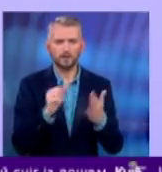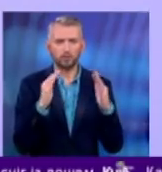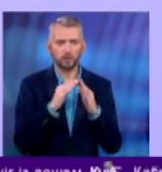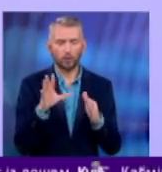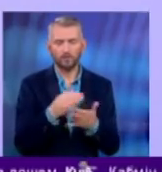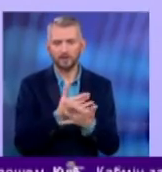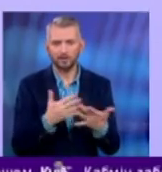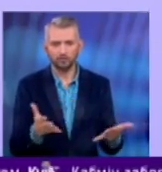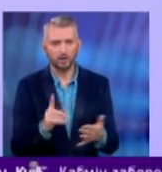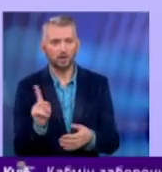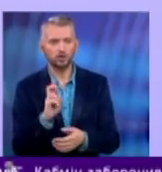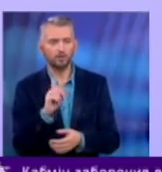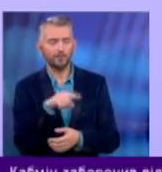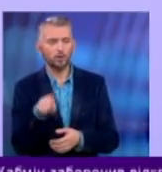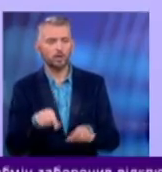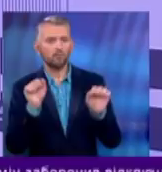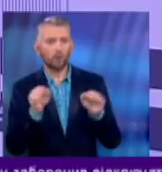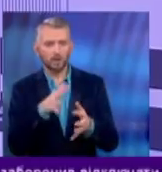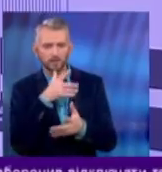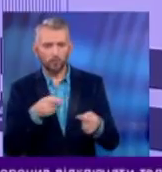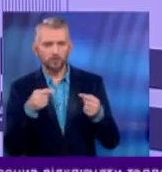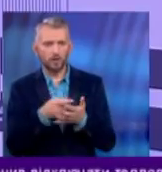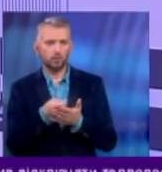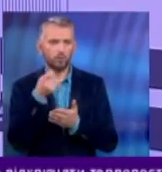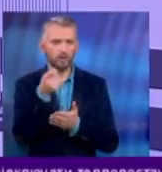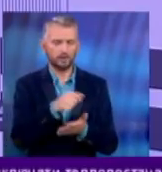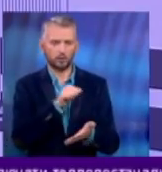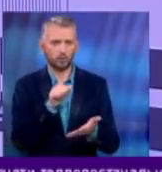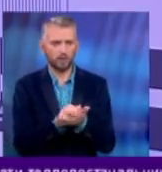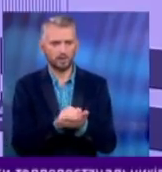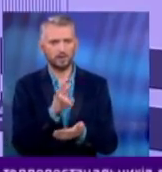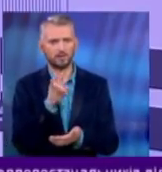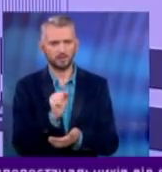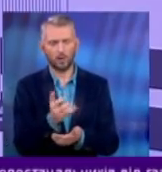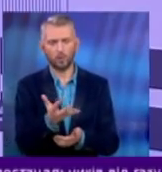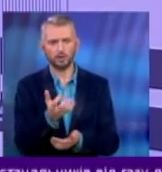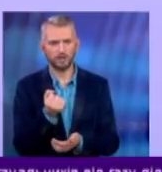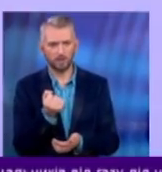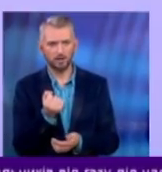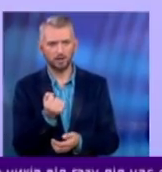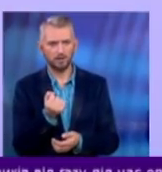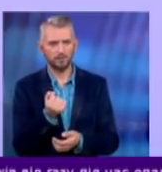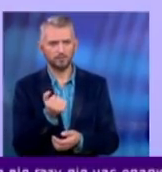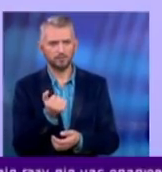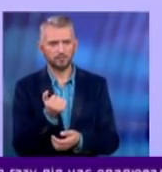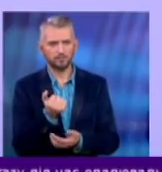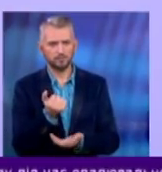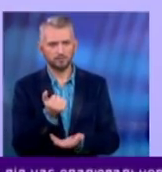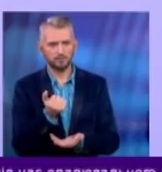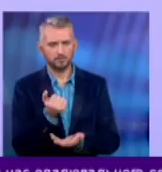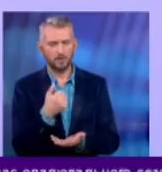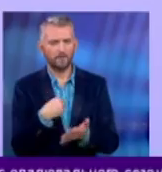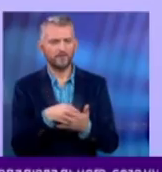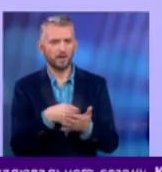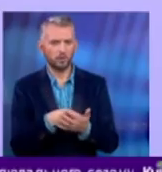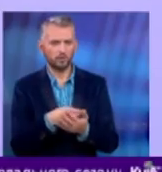таке інше, для того, щоб вони могли своєчасно подати документи на отримання тих чи інших